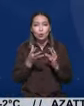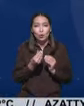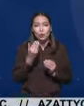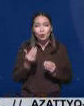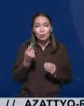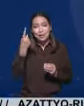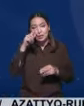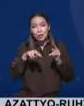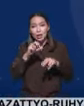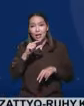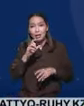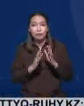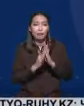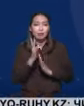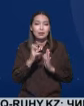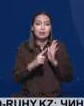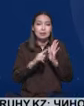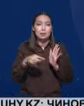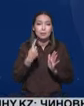идеи строительства АЭС выросло на